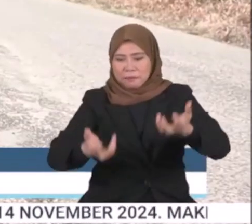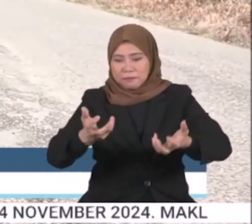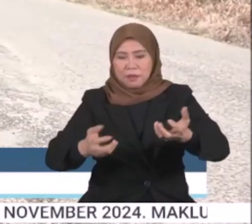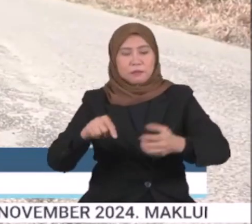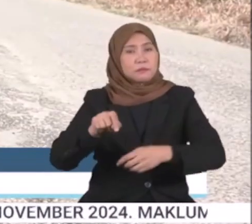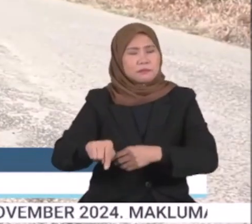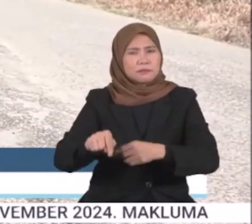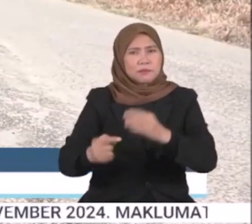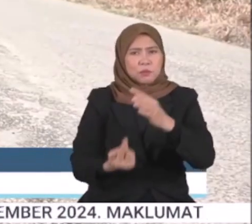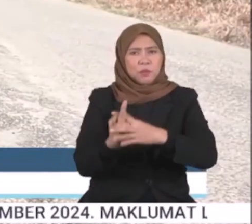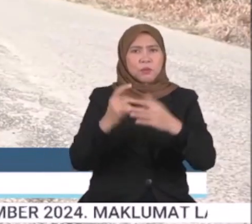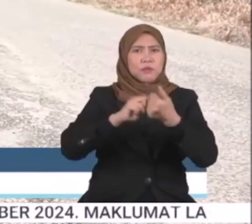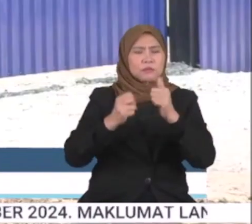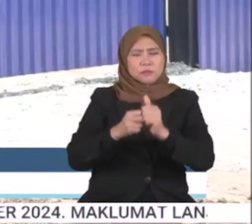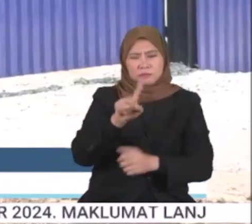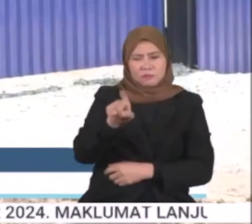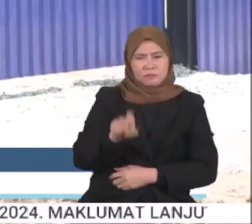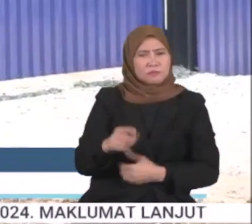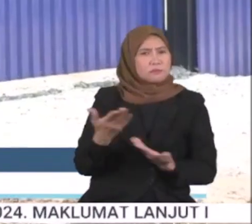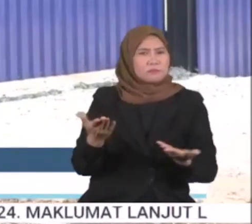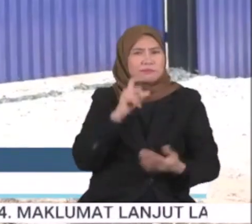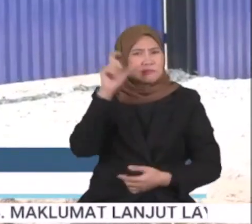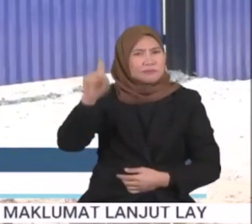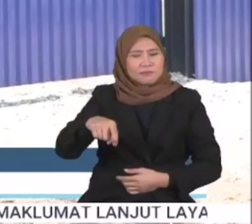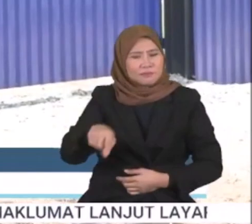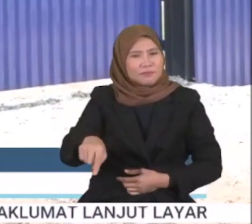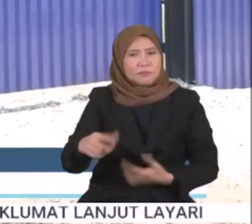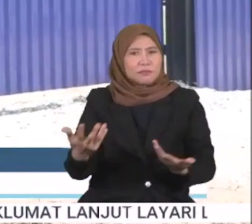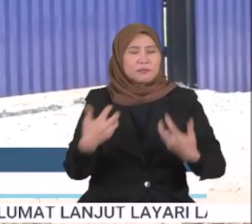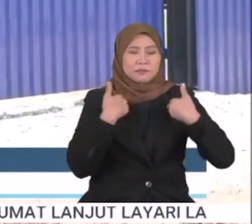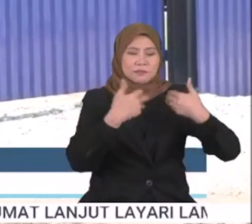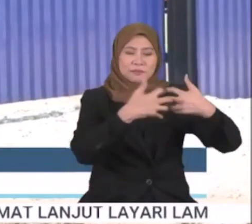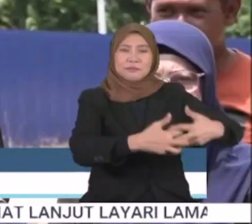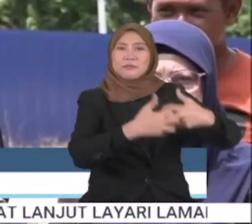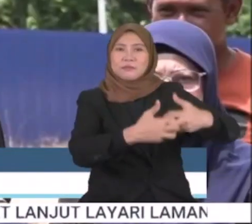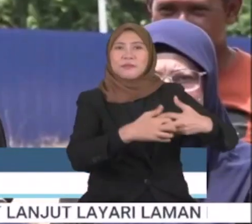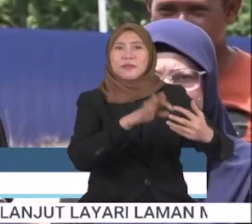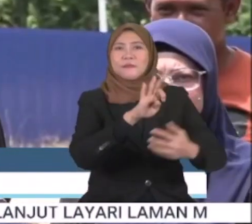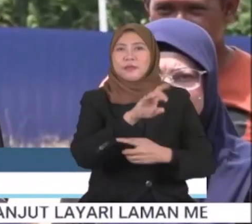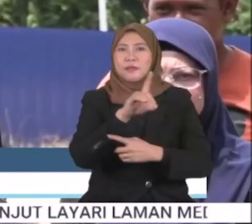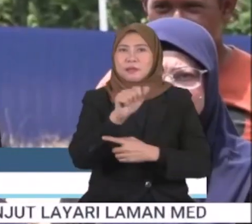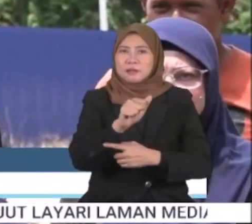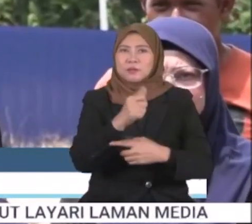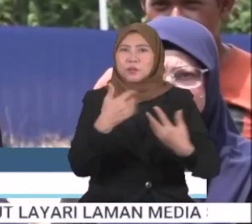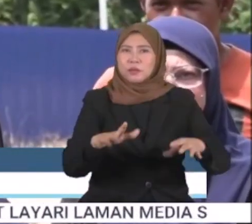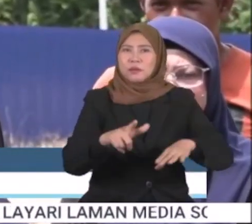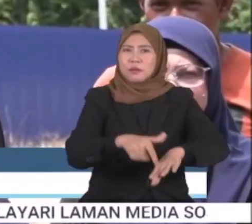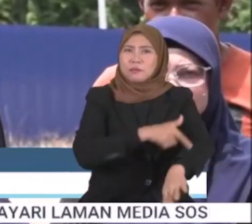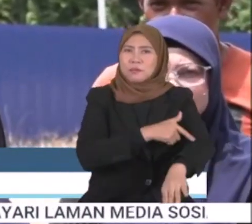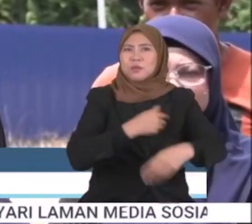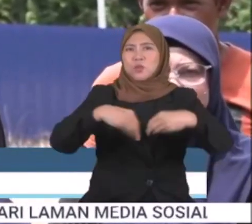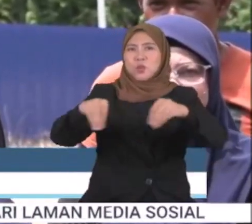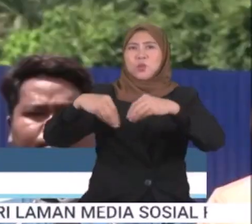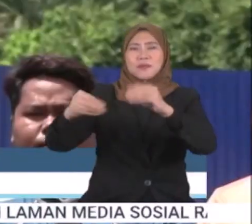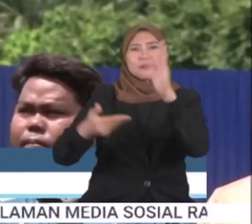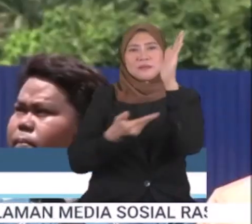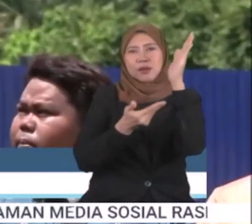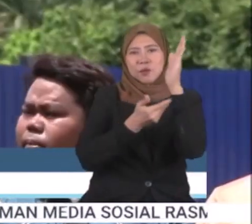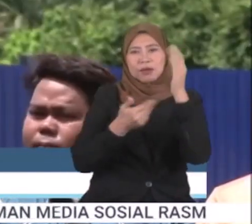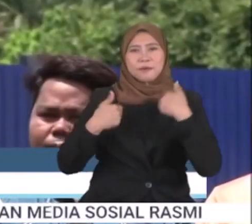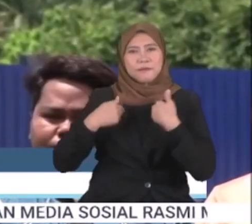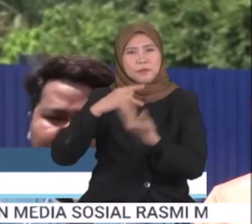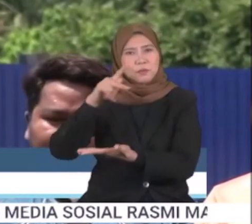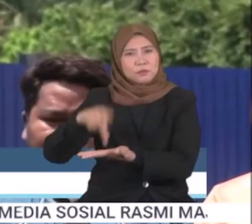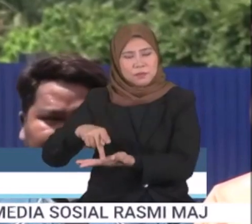persoalan kerana ia tidak diperlukan selain mempunyai kilang felda pekebun kecil juga telah lama menjual sawit di dua